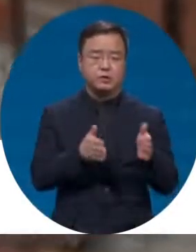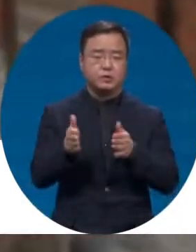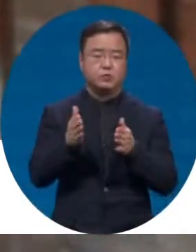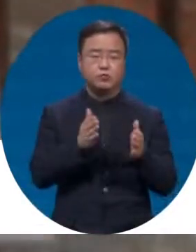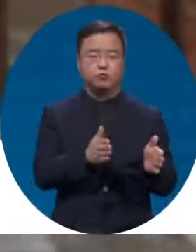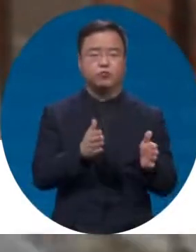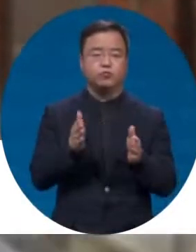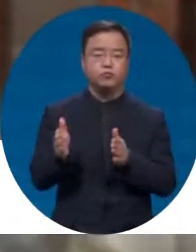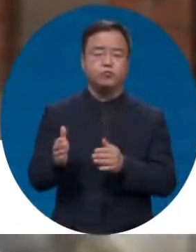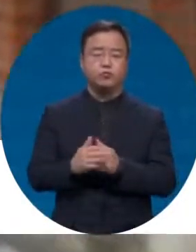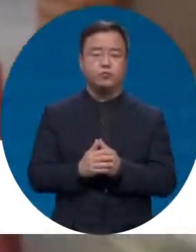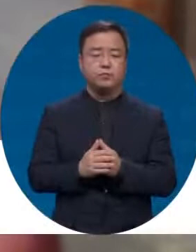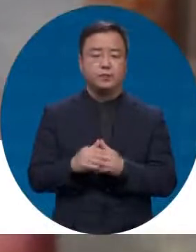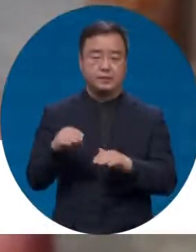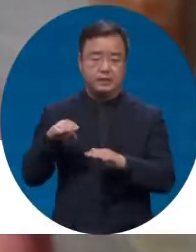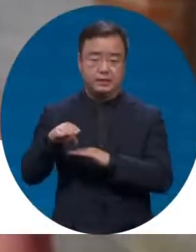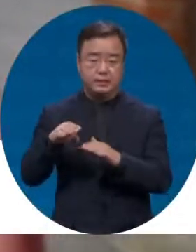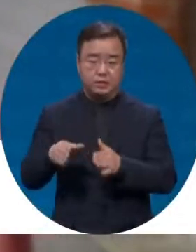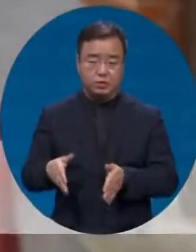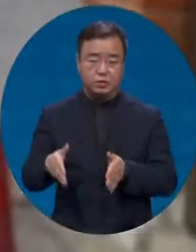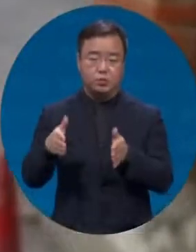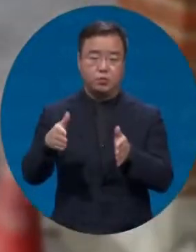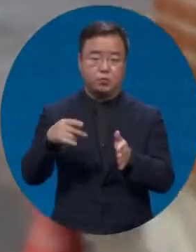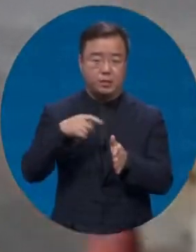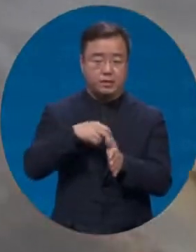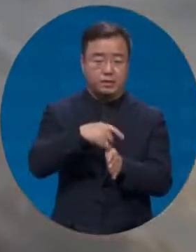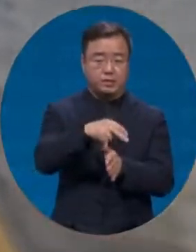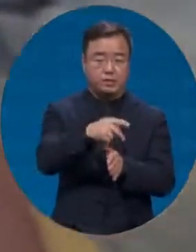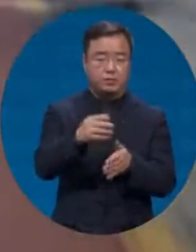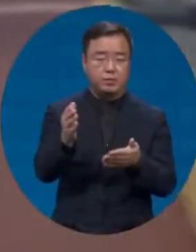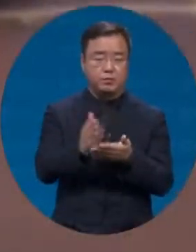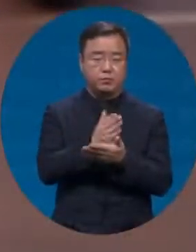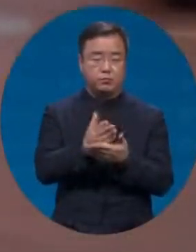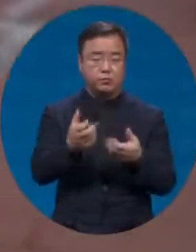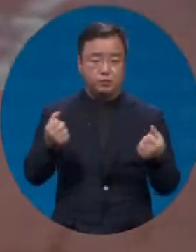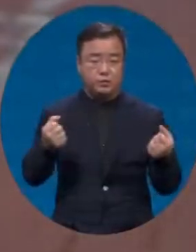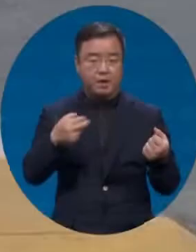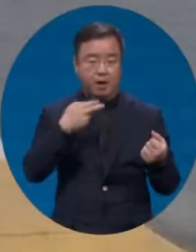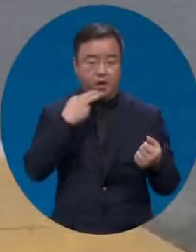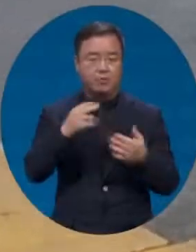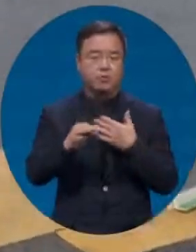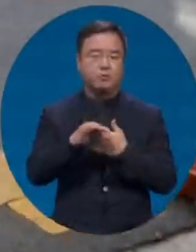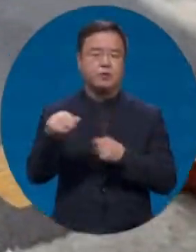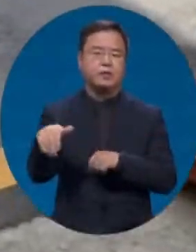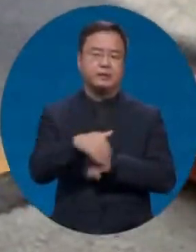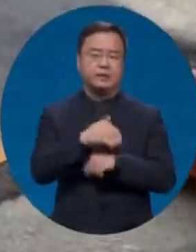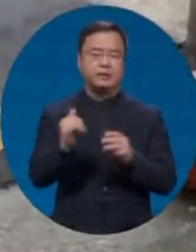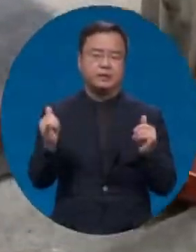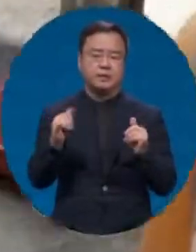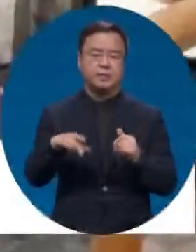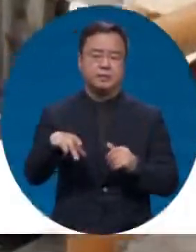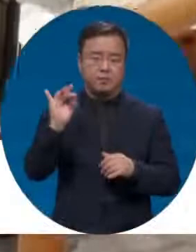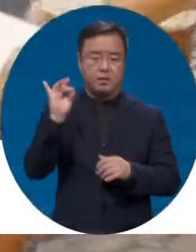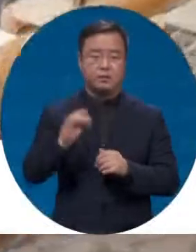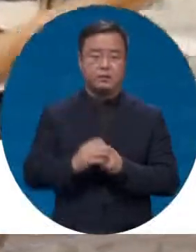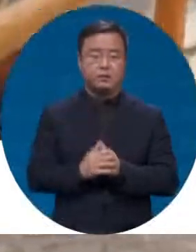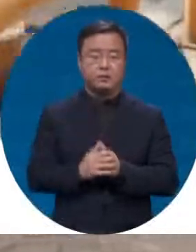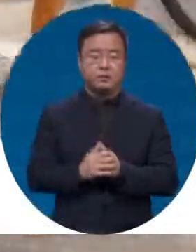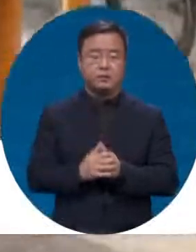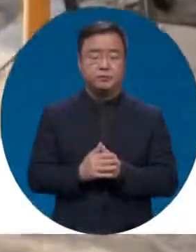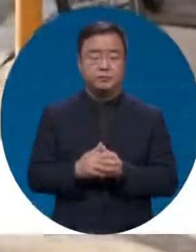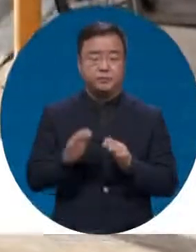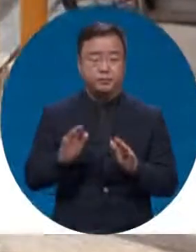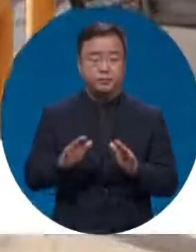우선 차도와 보도가 분리되지 않는 도로는 보행자 우선 도로 로 지정합니다 보행자 우선 도로는